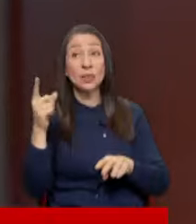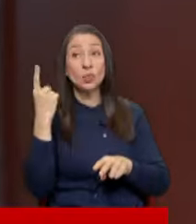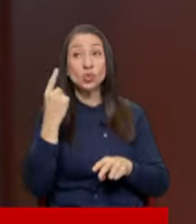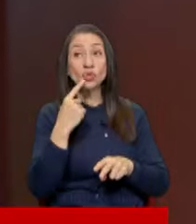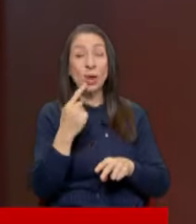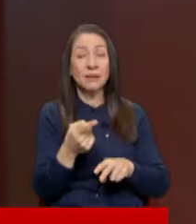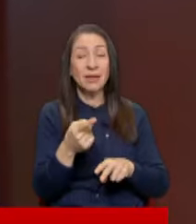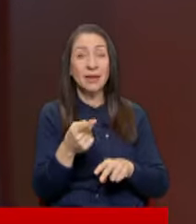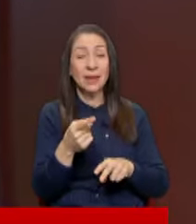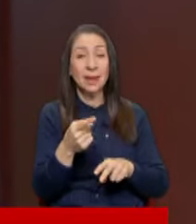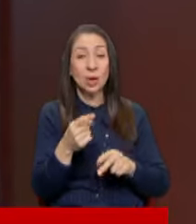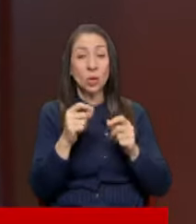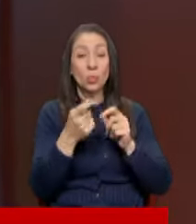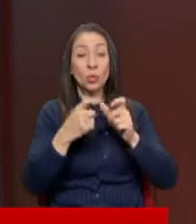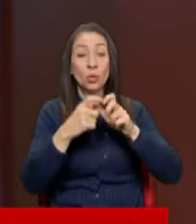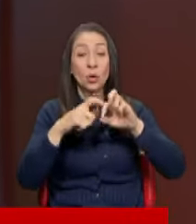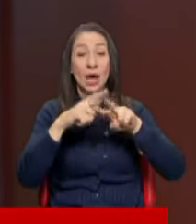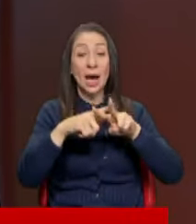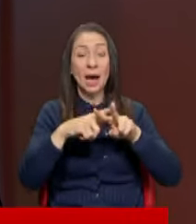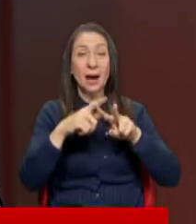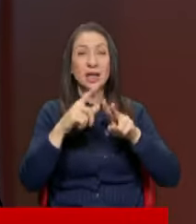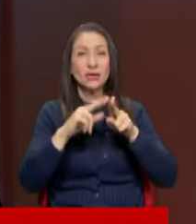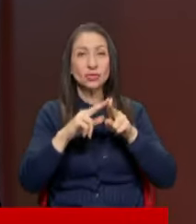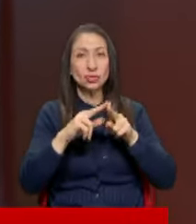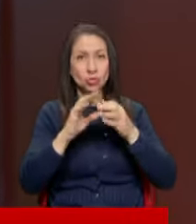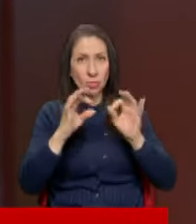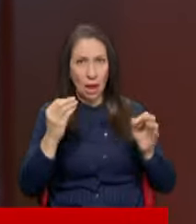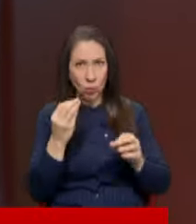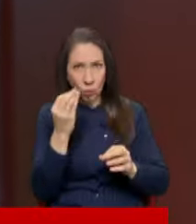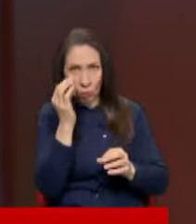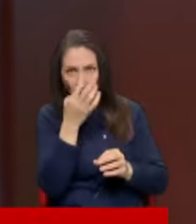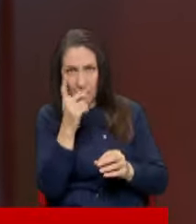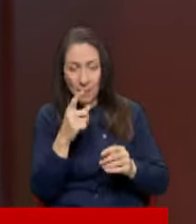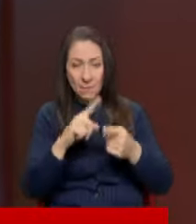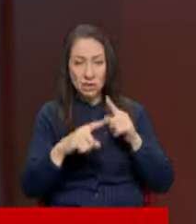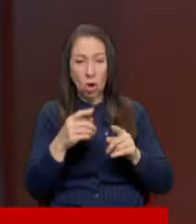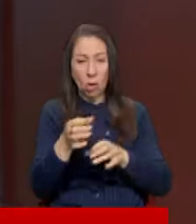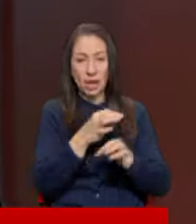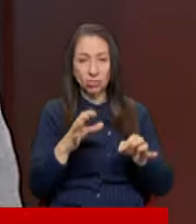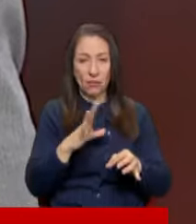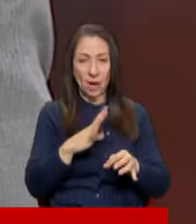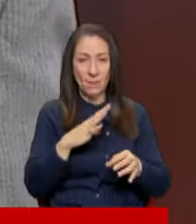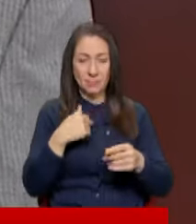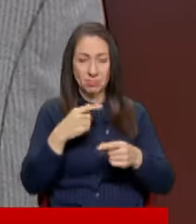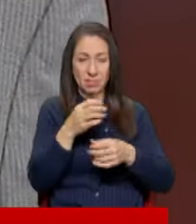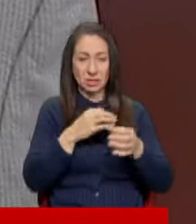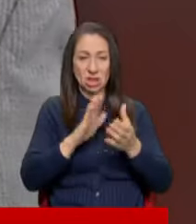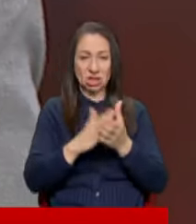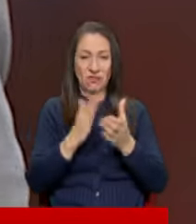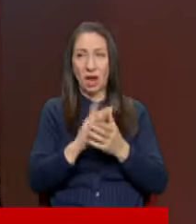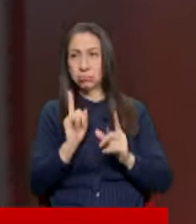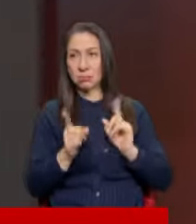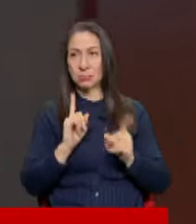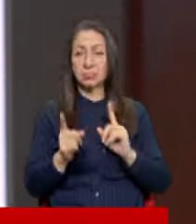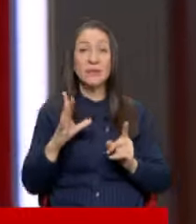Dün söylediği Buğra kavuncunun söylediği sözler yenilir yutulur sözler mi partimize operasyon var partimizden İstifa